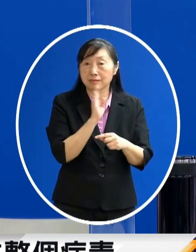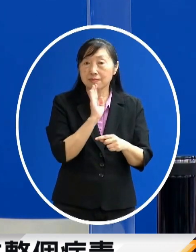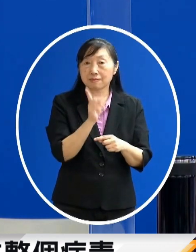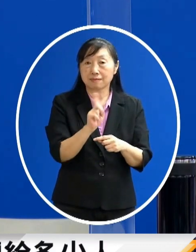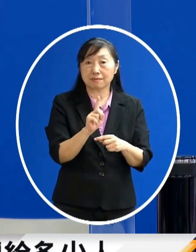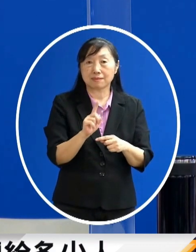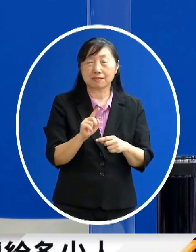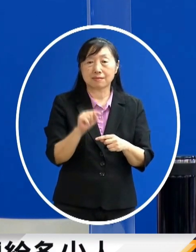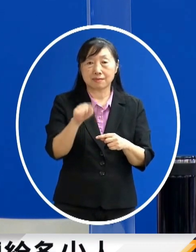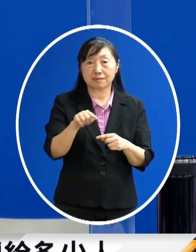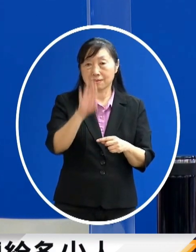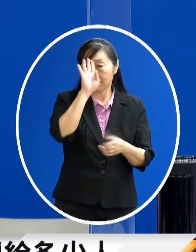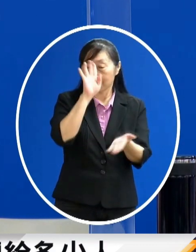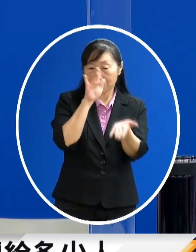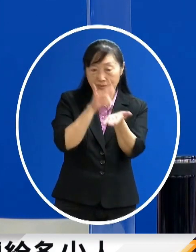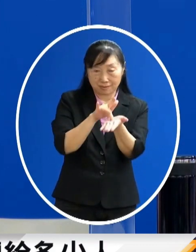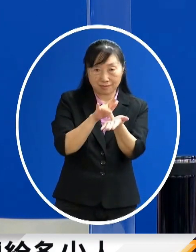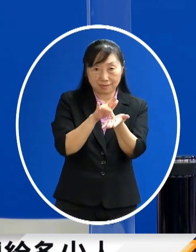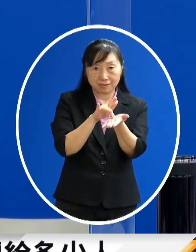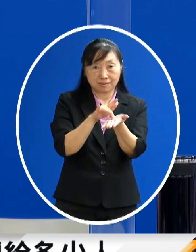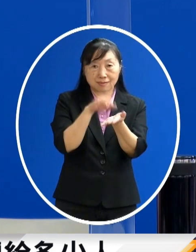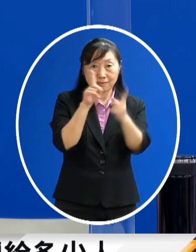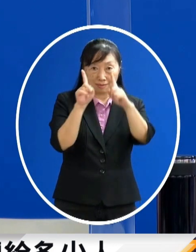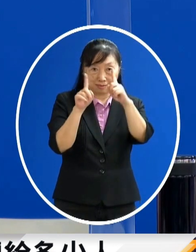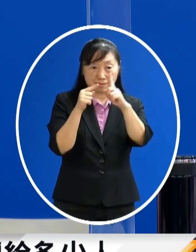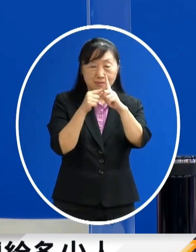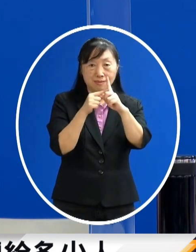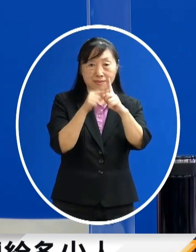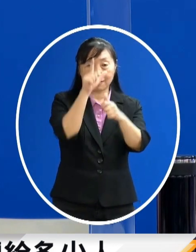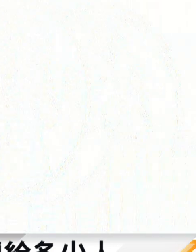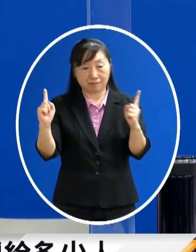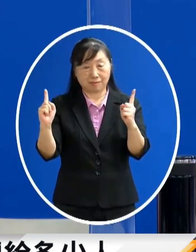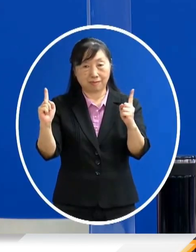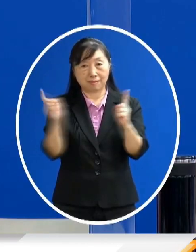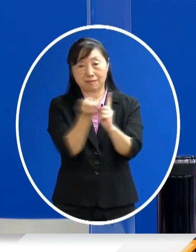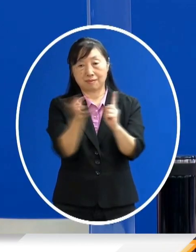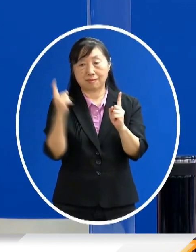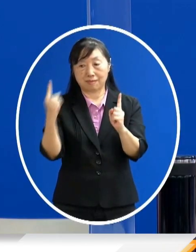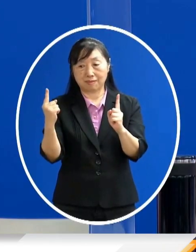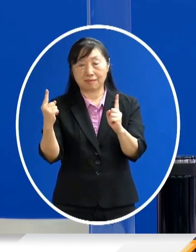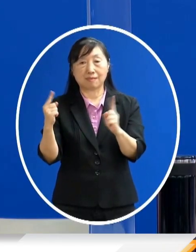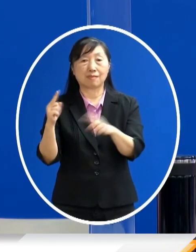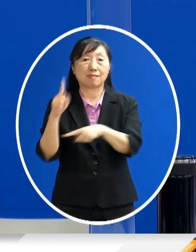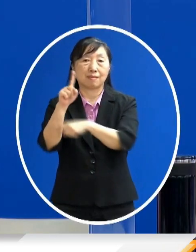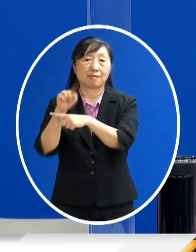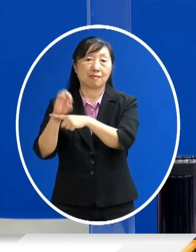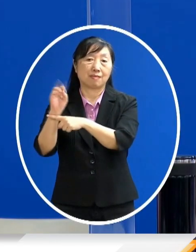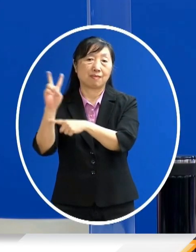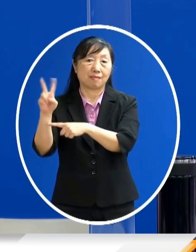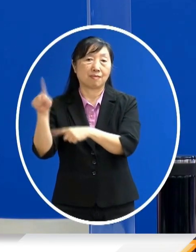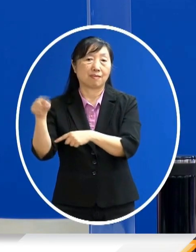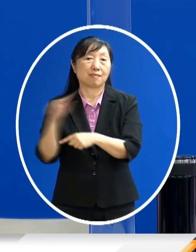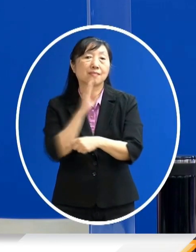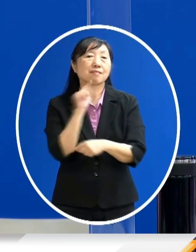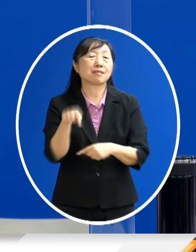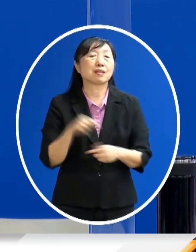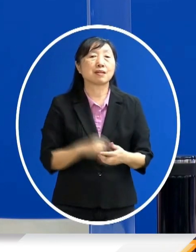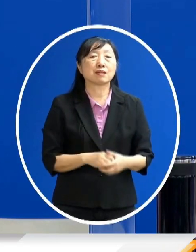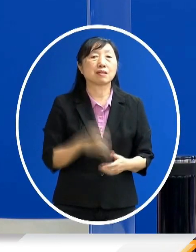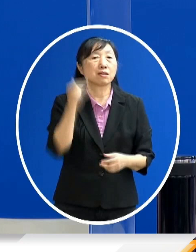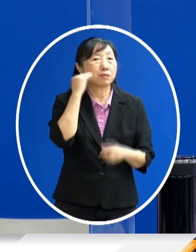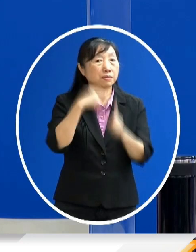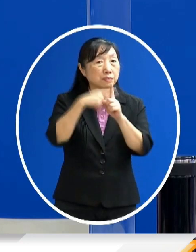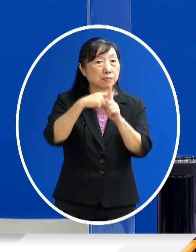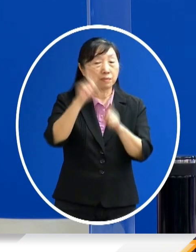病毒，就是一个人感染之后可以传给多少人。那通常只要这个值低于一以